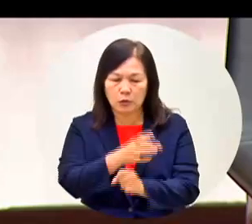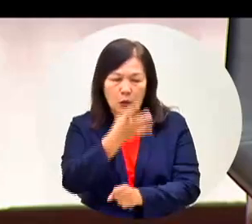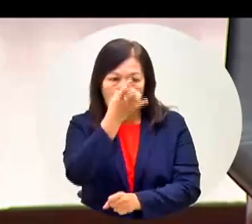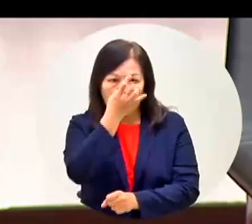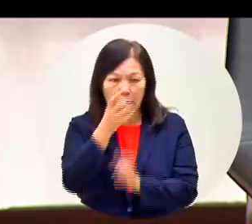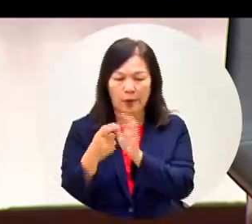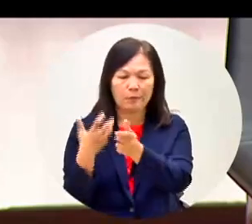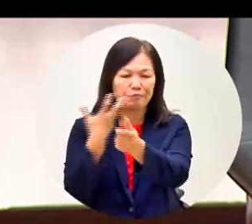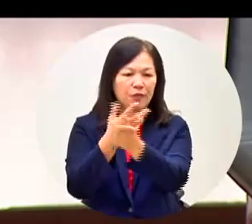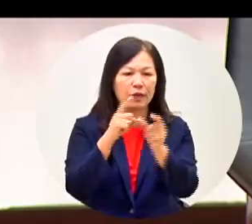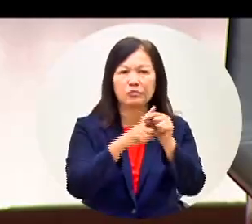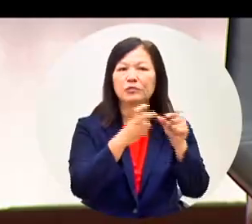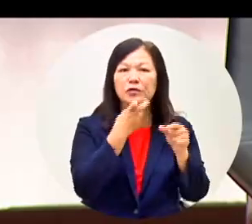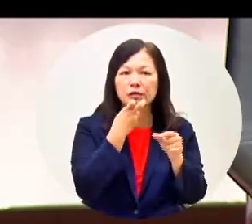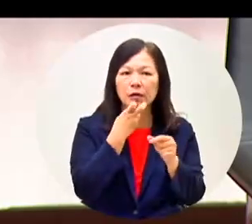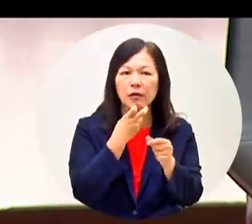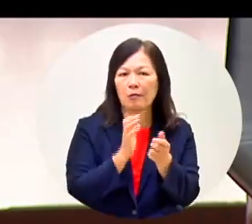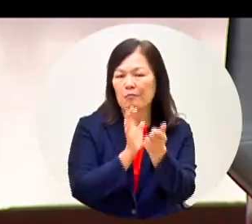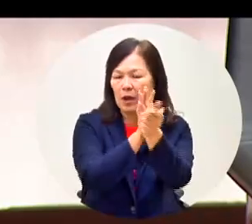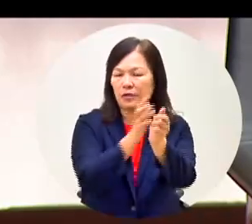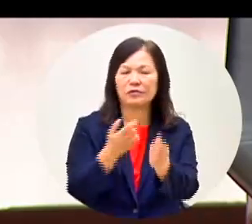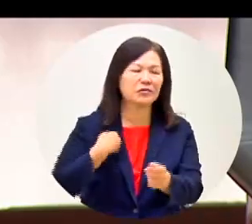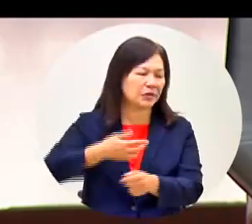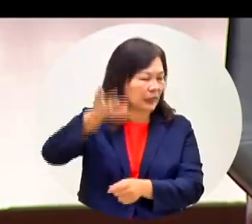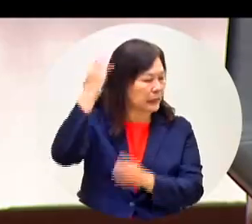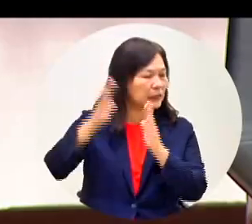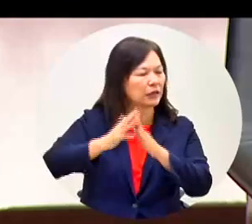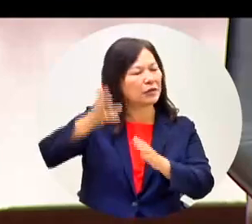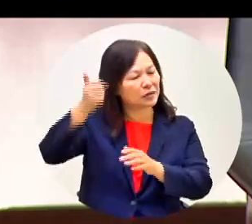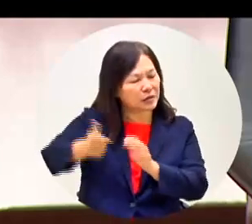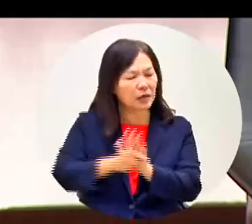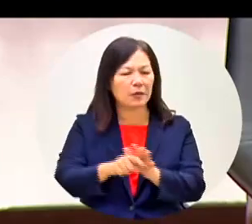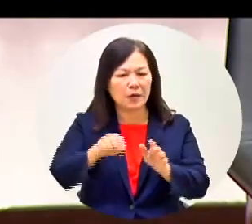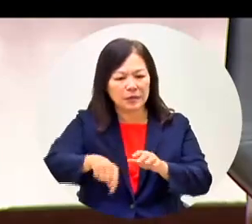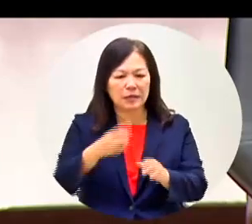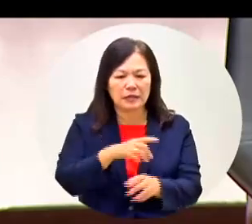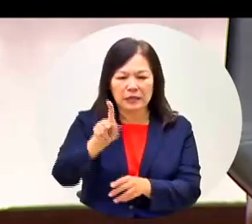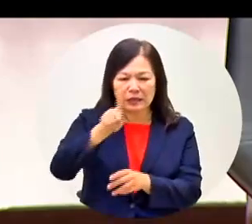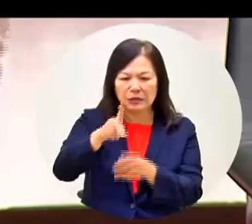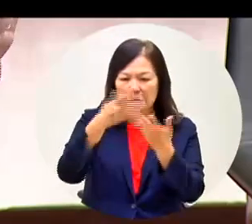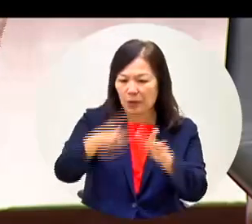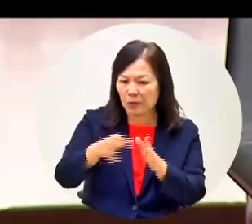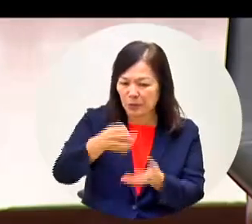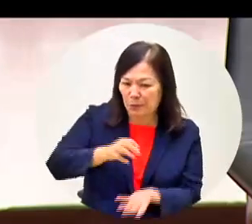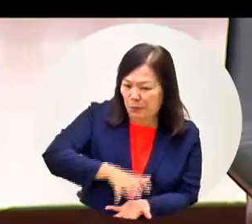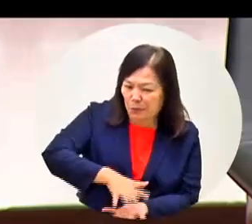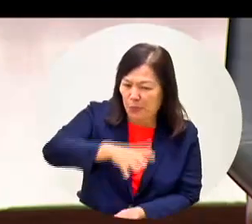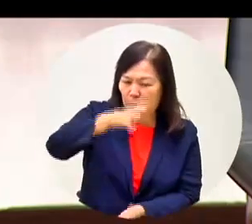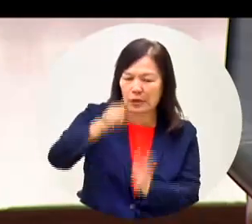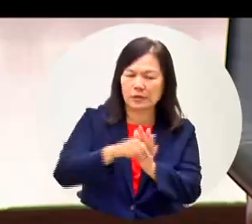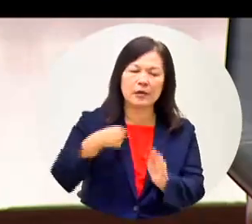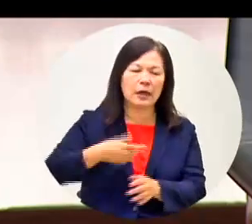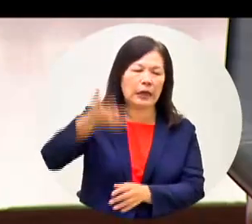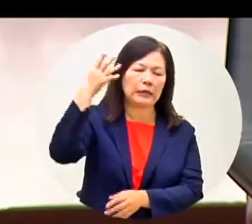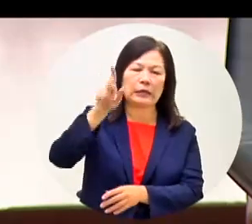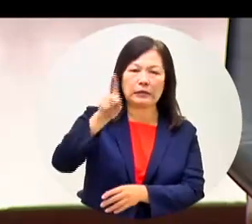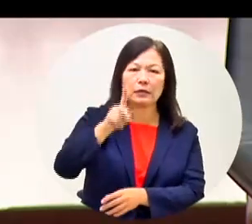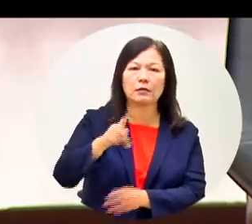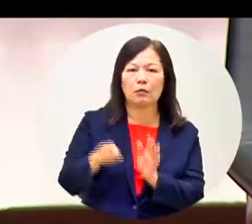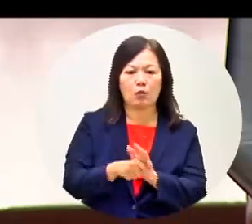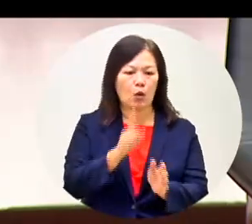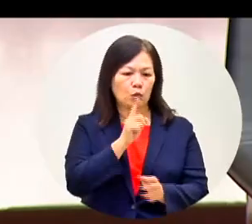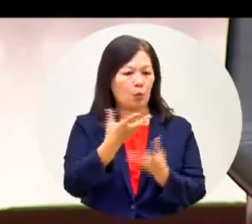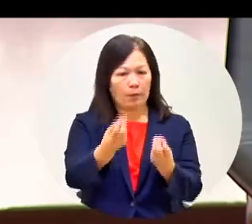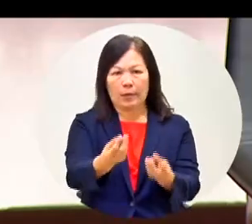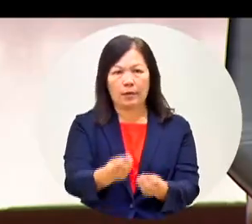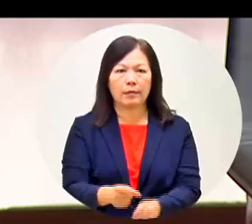朝，或是说为什么这么多的债务累积是因为前朝负债的，没有讲这些，勇于承担，这个真